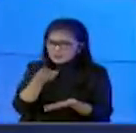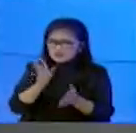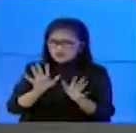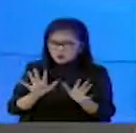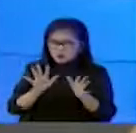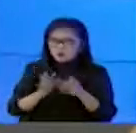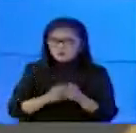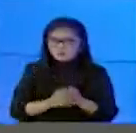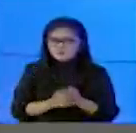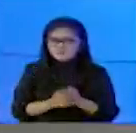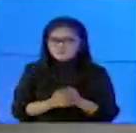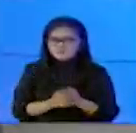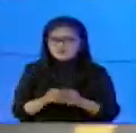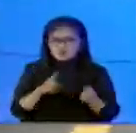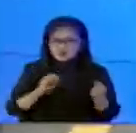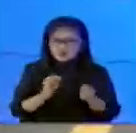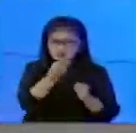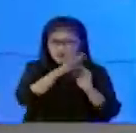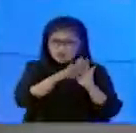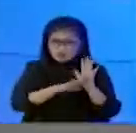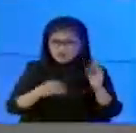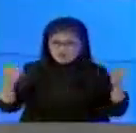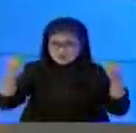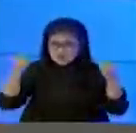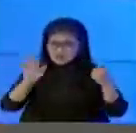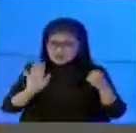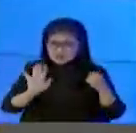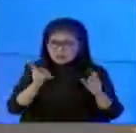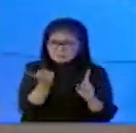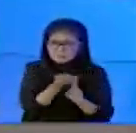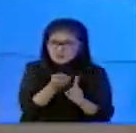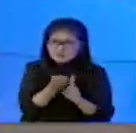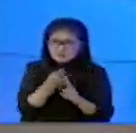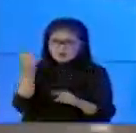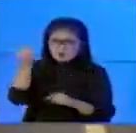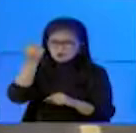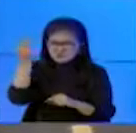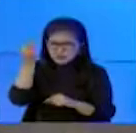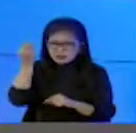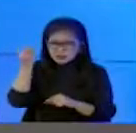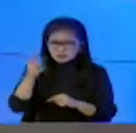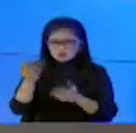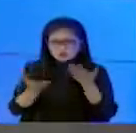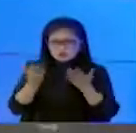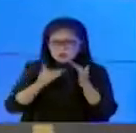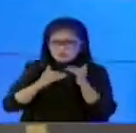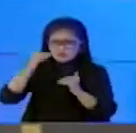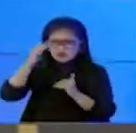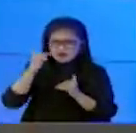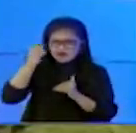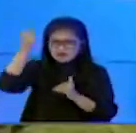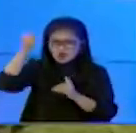tidak taatan pada protokol kesehatan dan tetap memaksakan diri berwisata bisa meningkatkan penularan dan penyebaran kofic